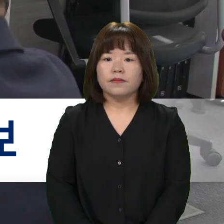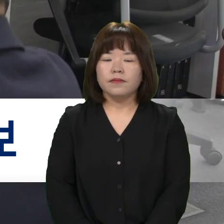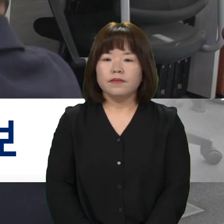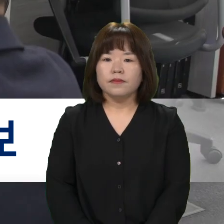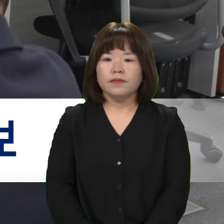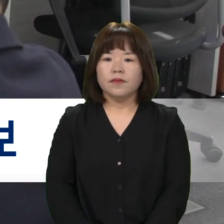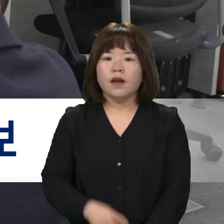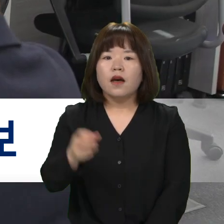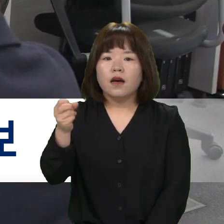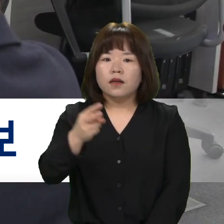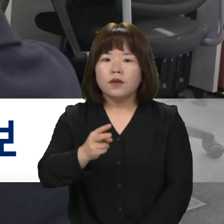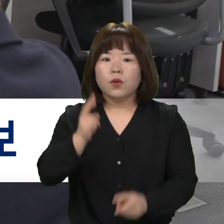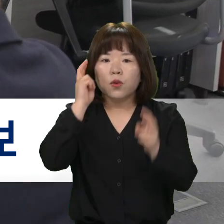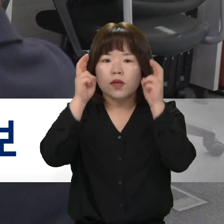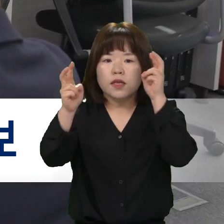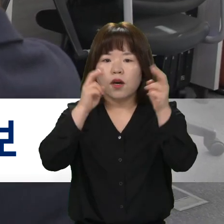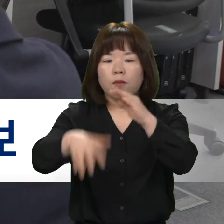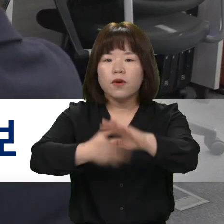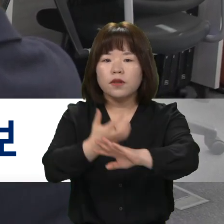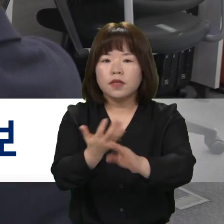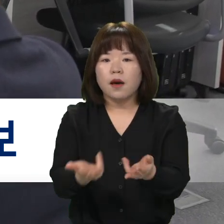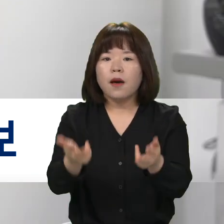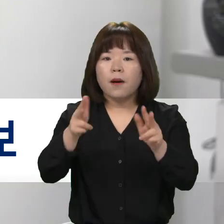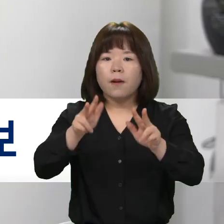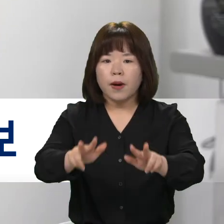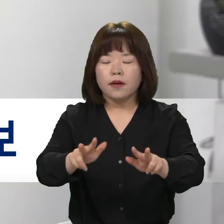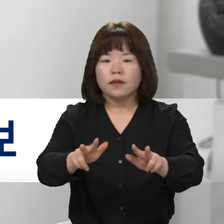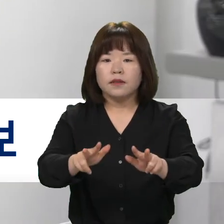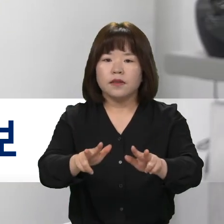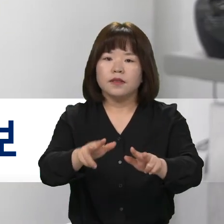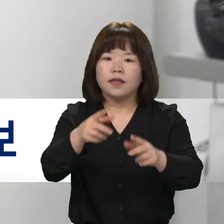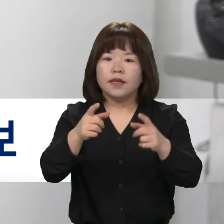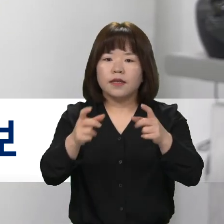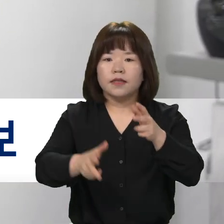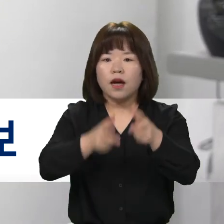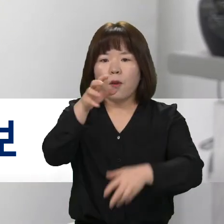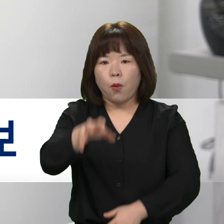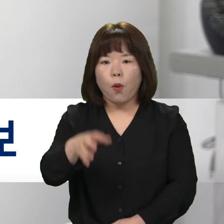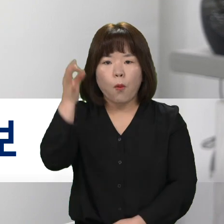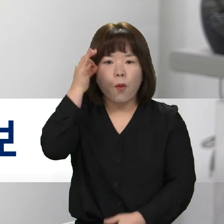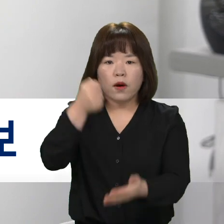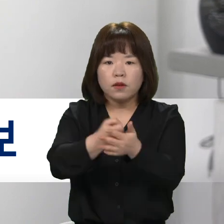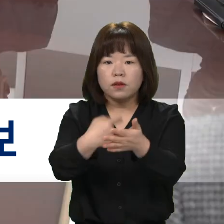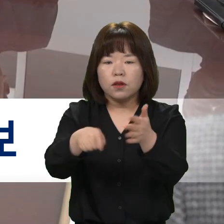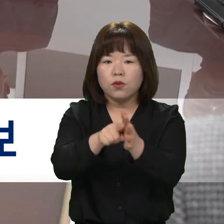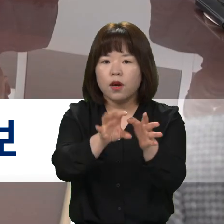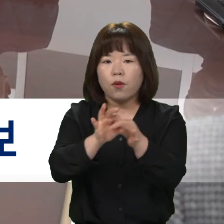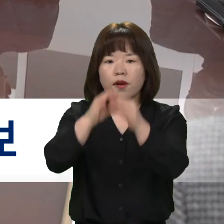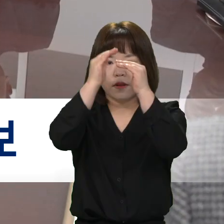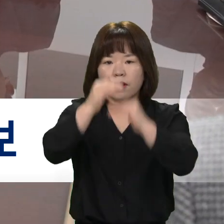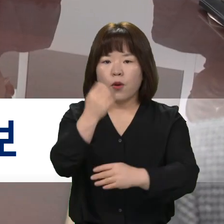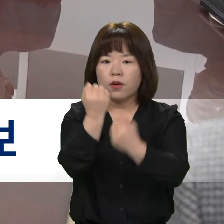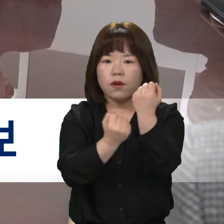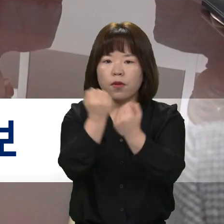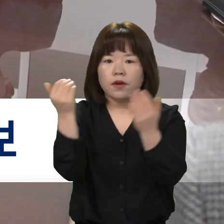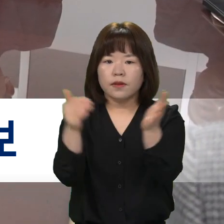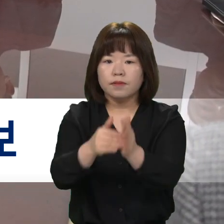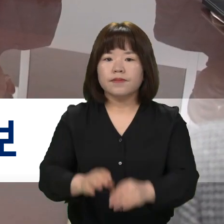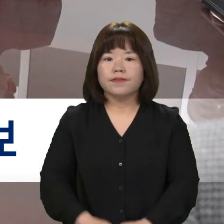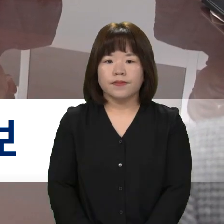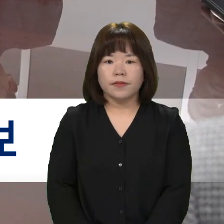이어 국토부의 기업 혁신파크 선도사업지에 포항 선정을 위한 관련 내용을 설명했습니다